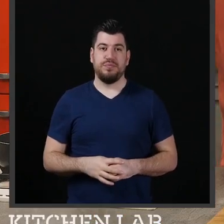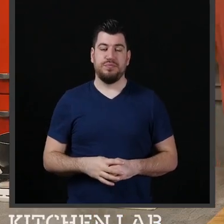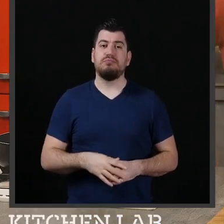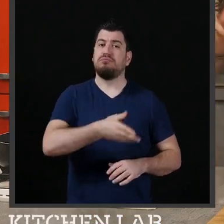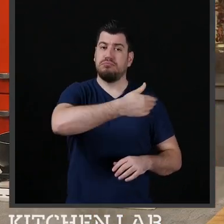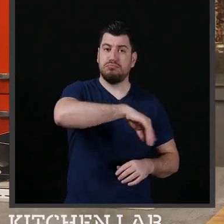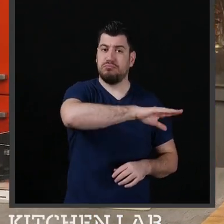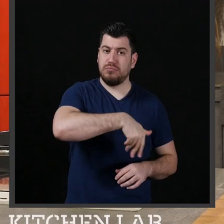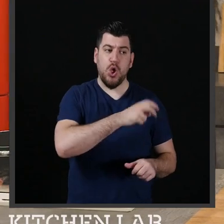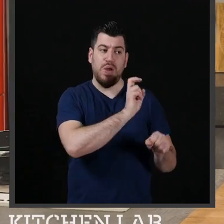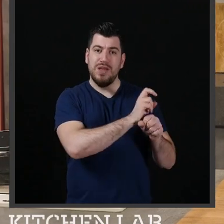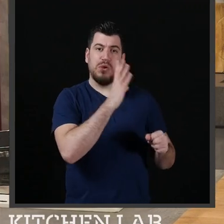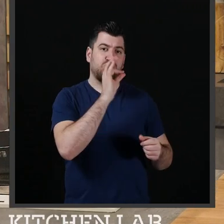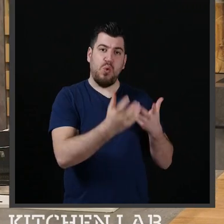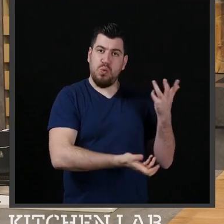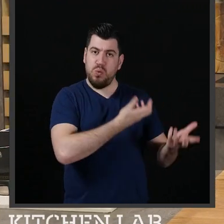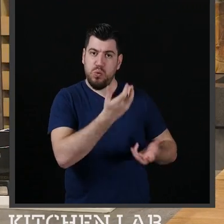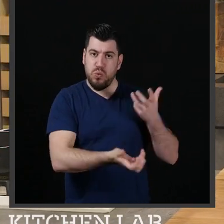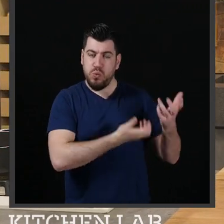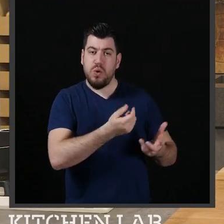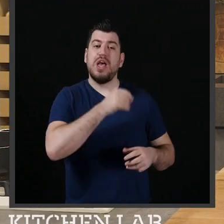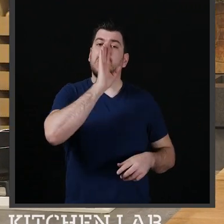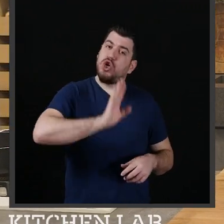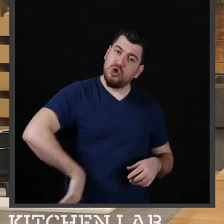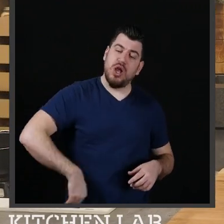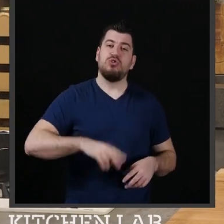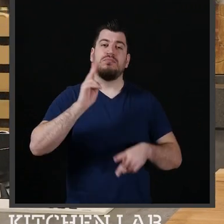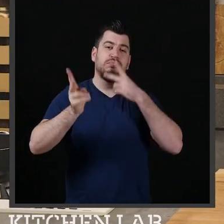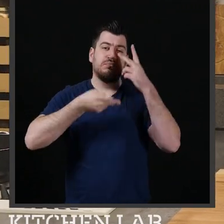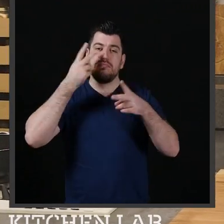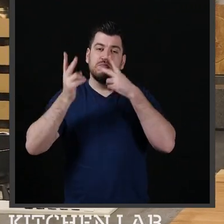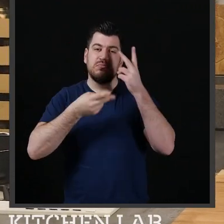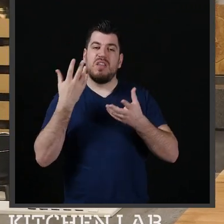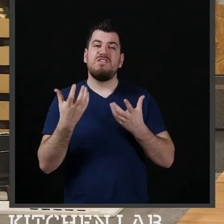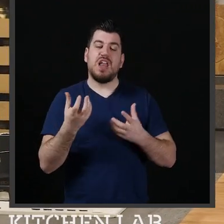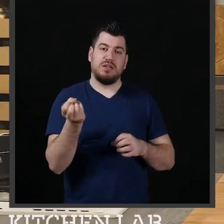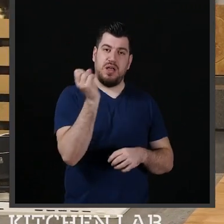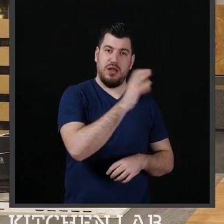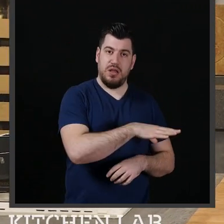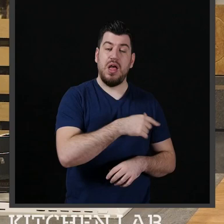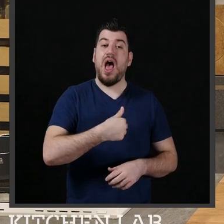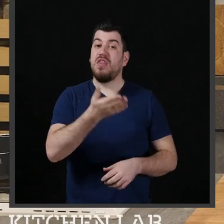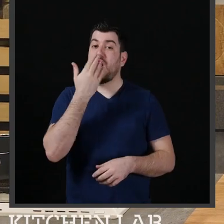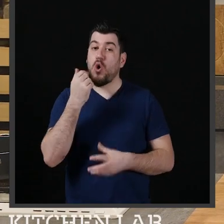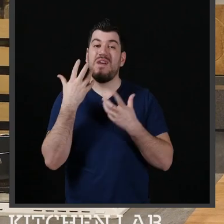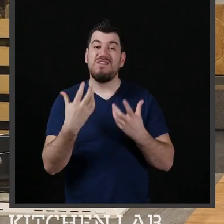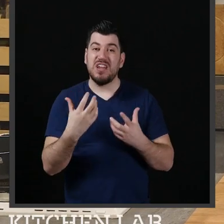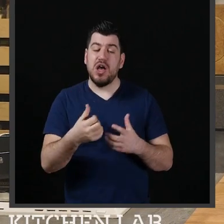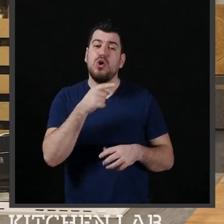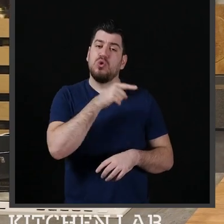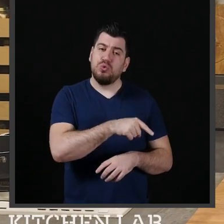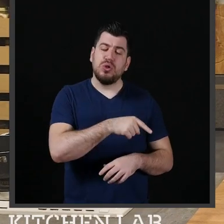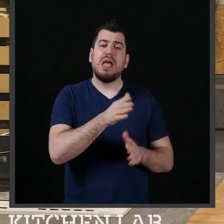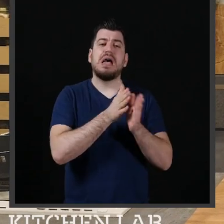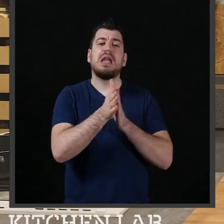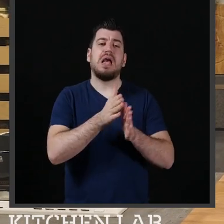Αφήνουμε να πάρει μια βράση και μόλις πάρει βράση, στο τέλος ρίχνουμε τα φρέσκα μυρωδικά μας. Σε περίπτωση που έχουμε. Άμα δεν έχουμε φρέσκα μυρωδικά, αφήνουμε μόνο με τη